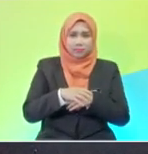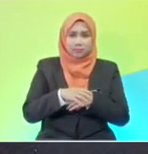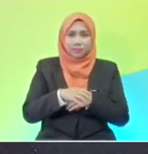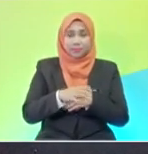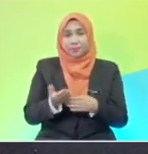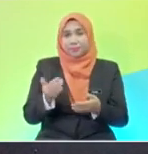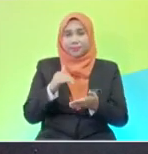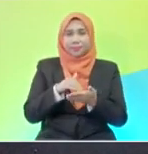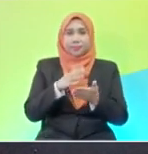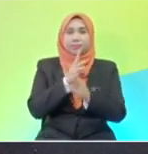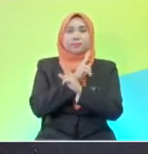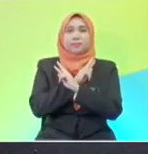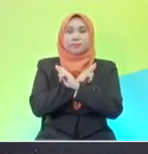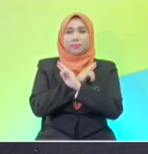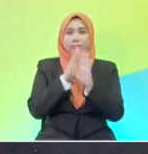sebentar